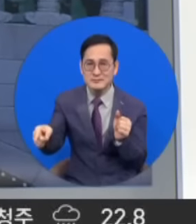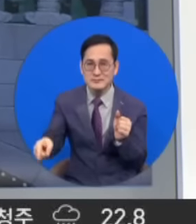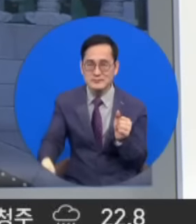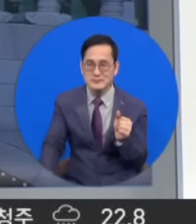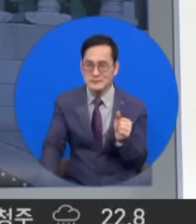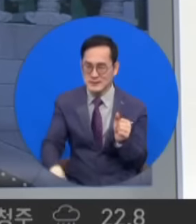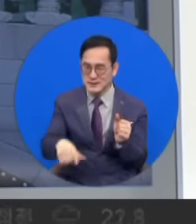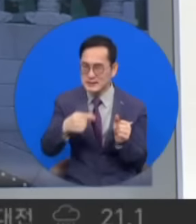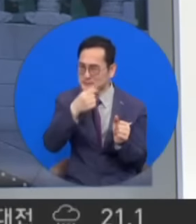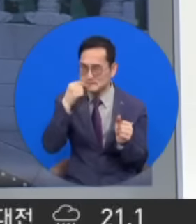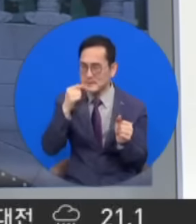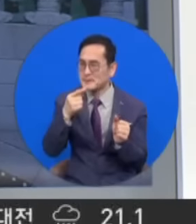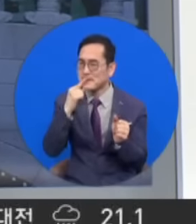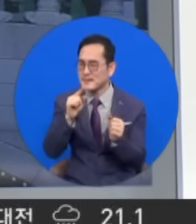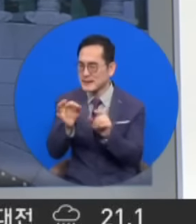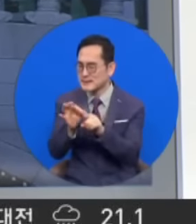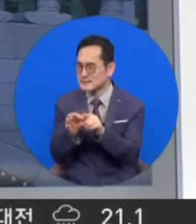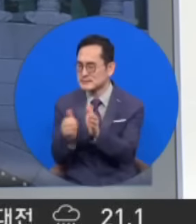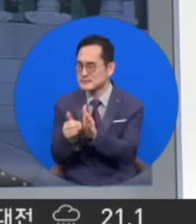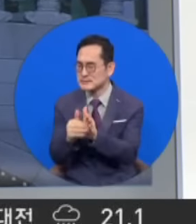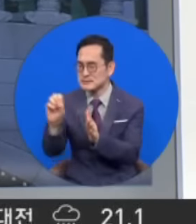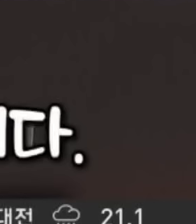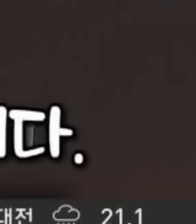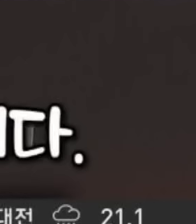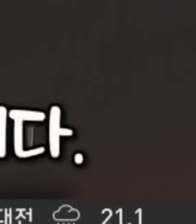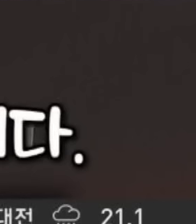것이 논란이 됐습니다. 그 장면 보시죠.